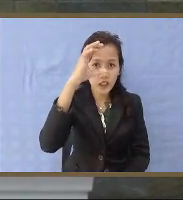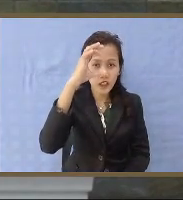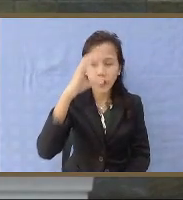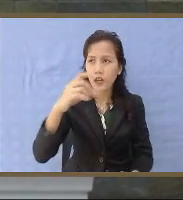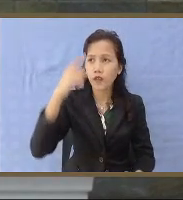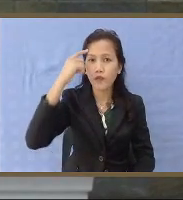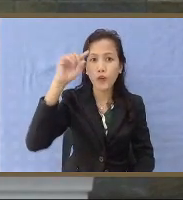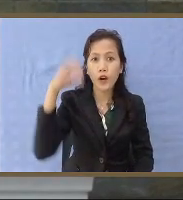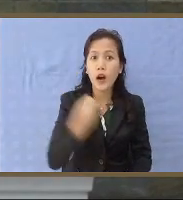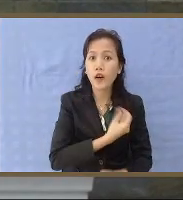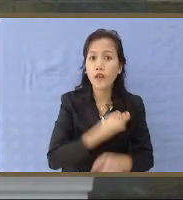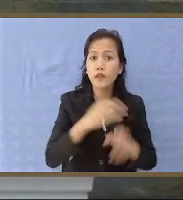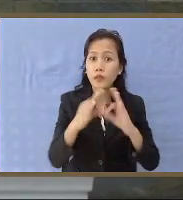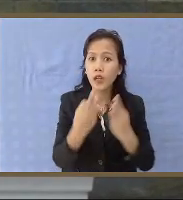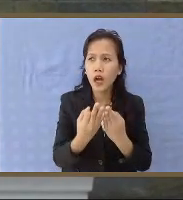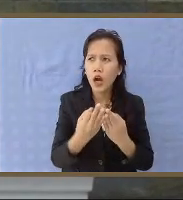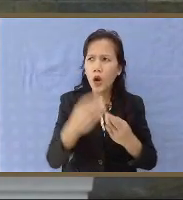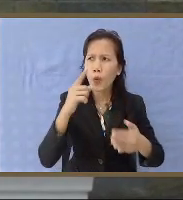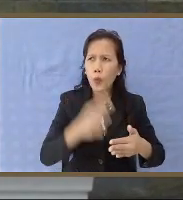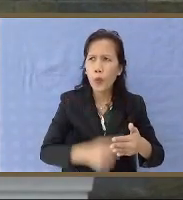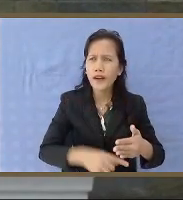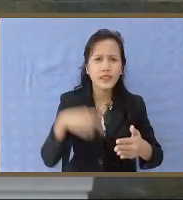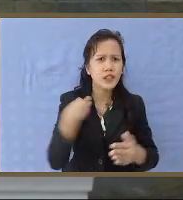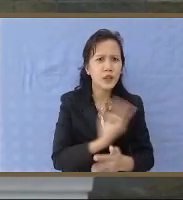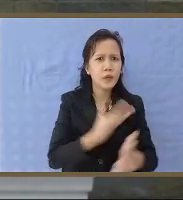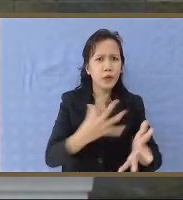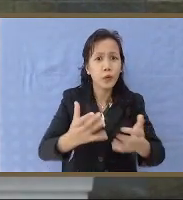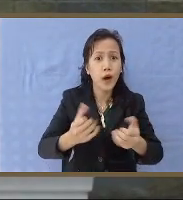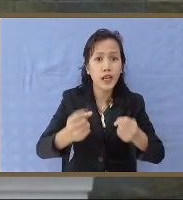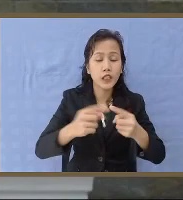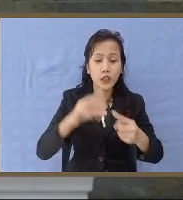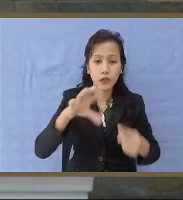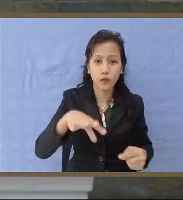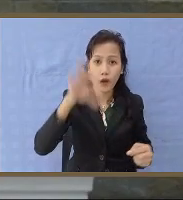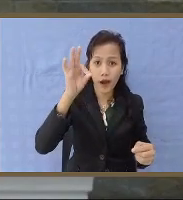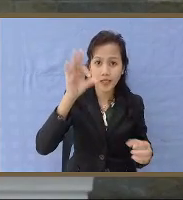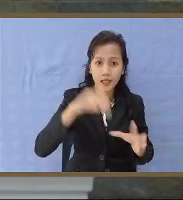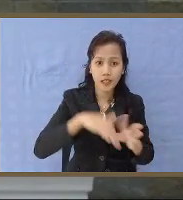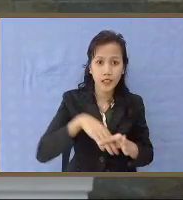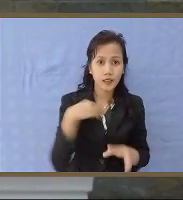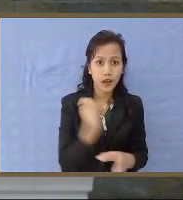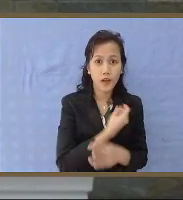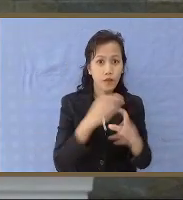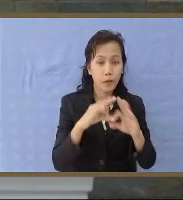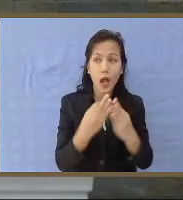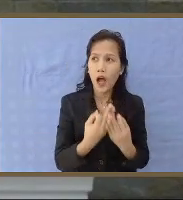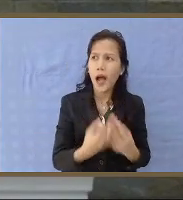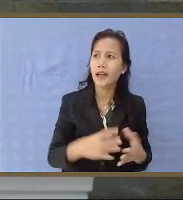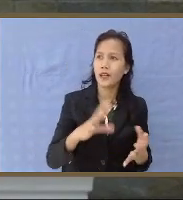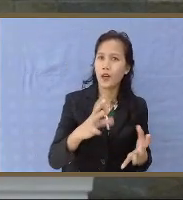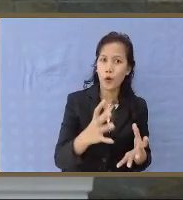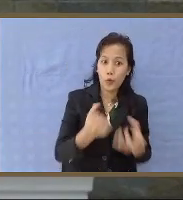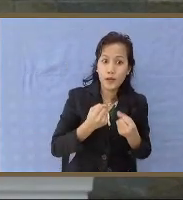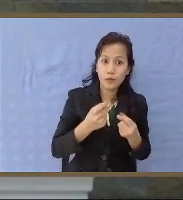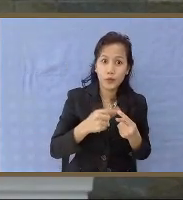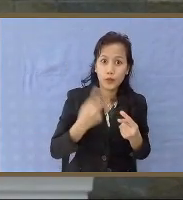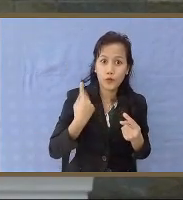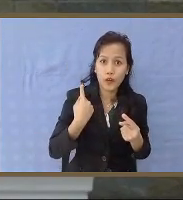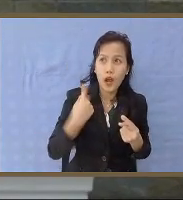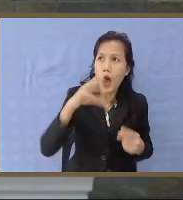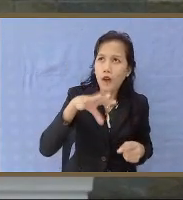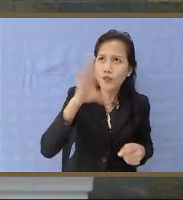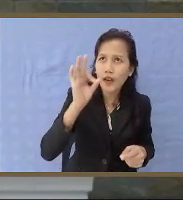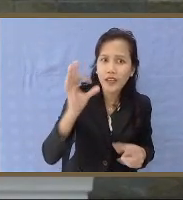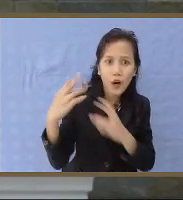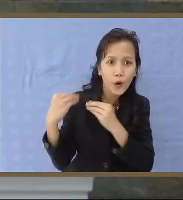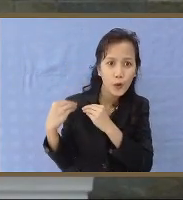gusto nating makita sa ating pamilya? Okay? Now, kung anong gusto mo makita? Gusto mo makita ng hope sa ating family? Gusto